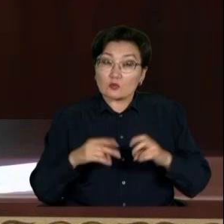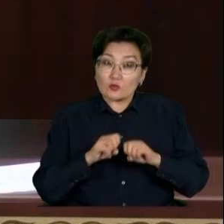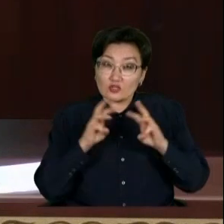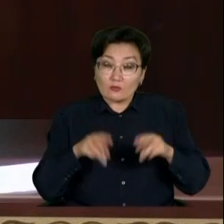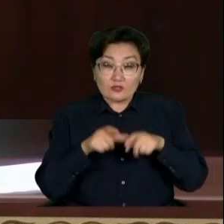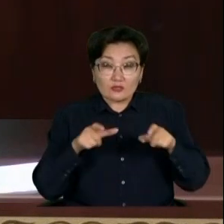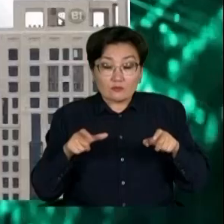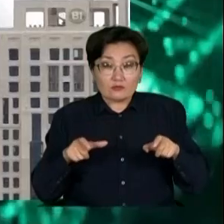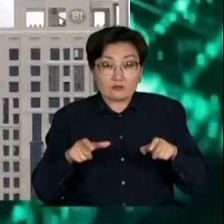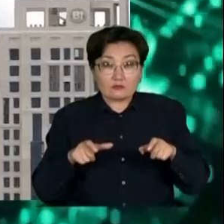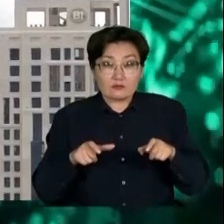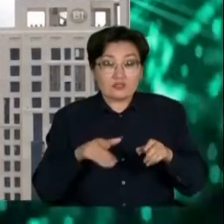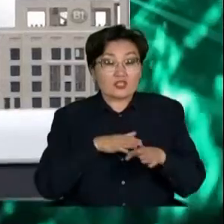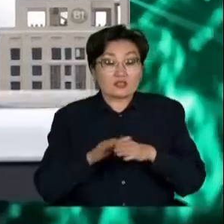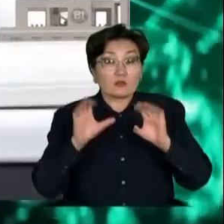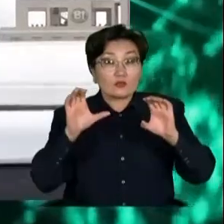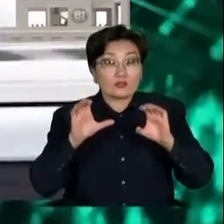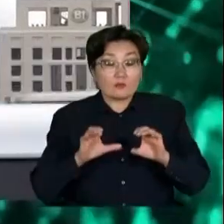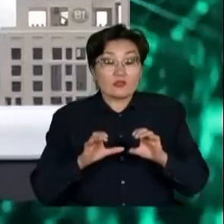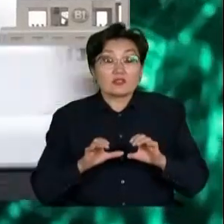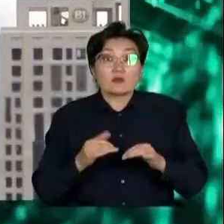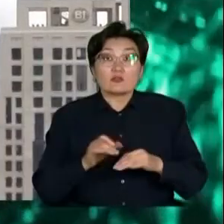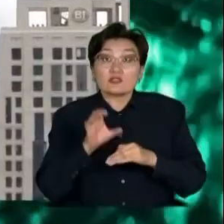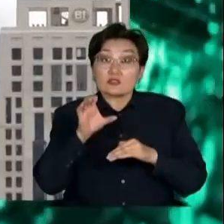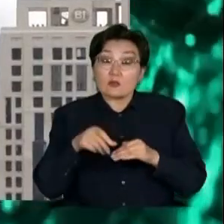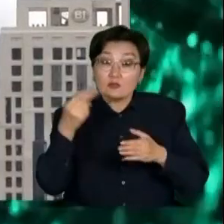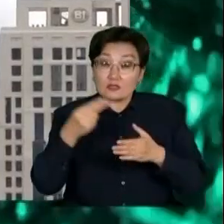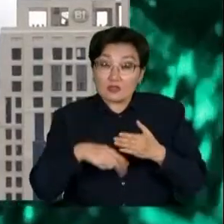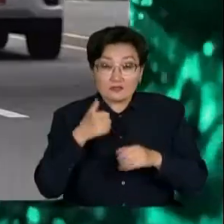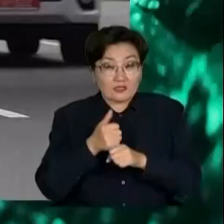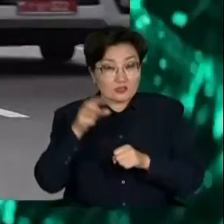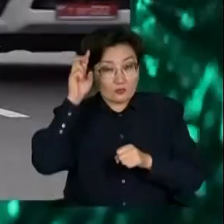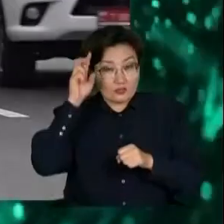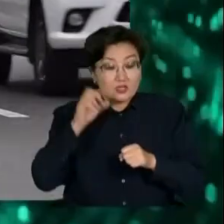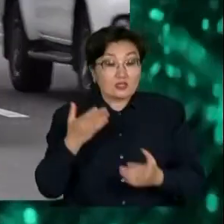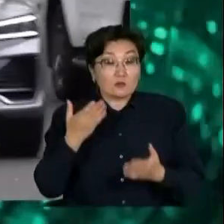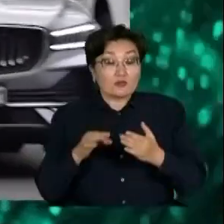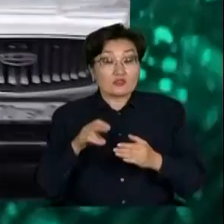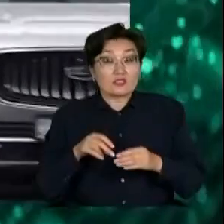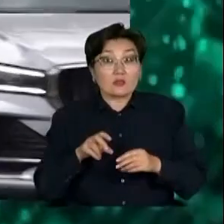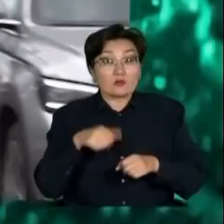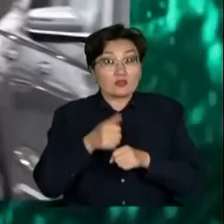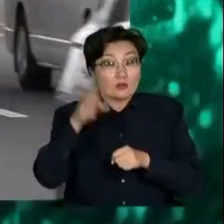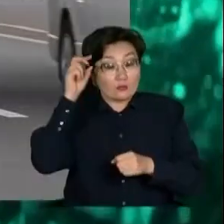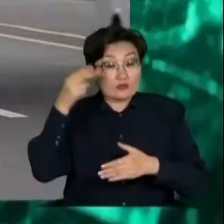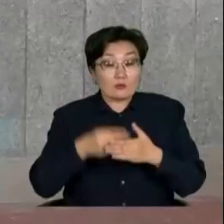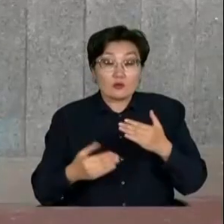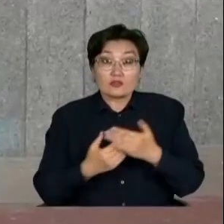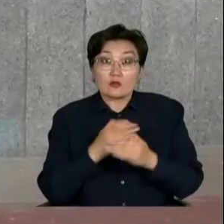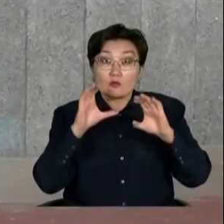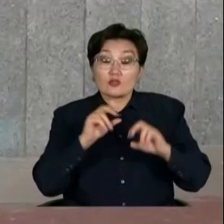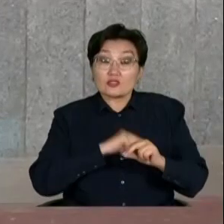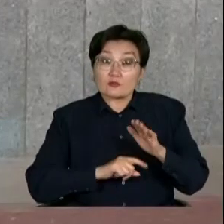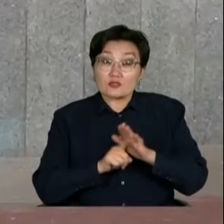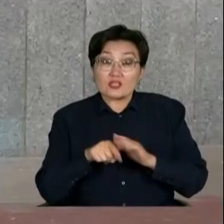обеспечивать реализацию закона. К слову, проект закона направили на подпись главе государства. Если он его подпишет, то новый закон вступит в